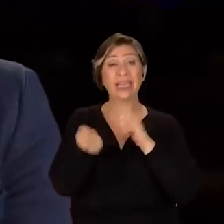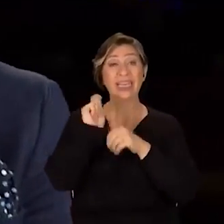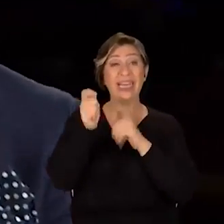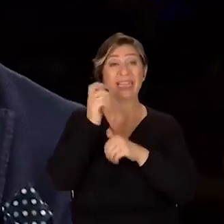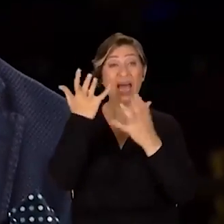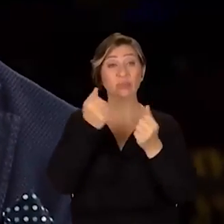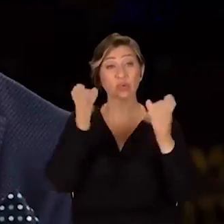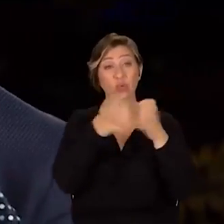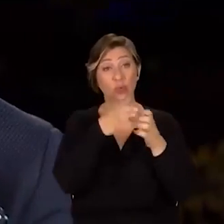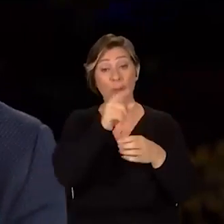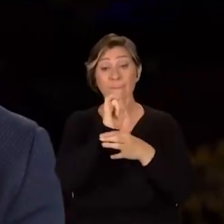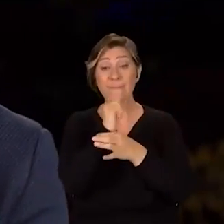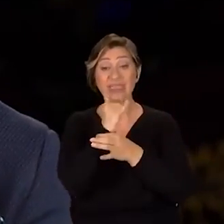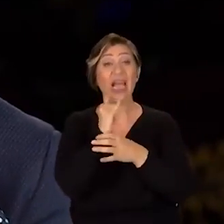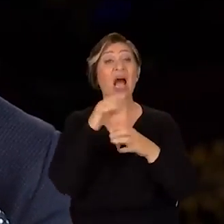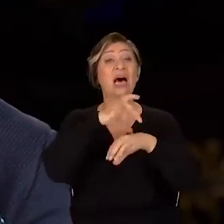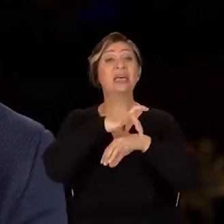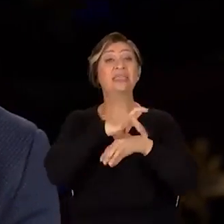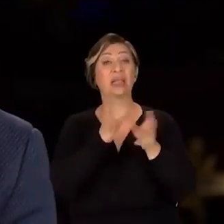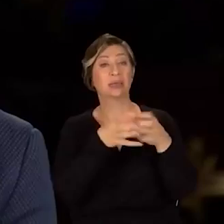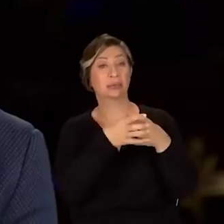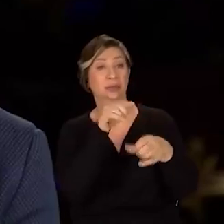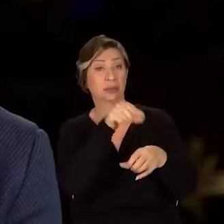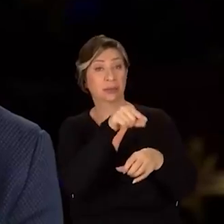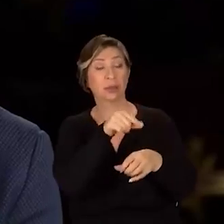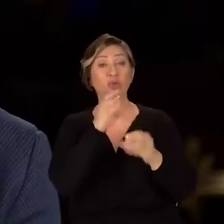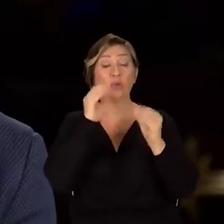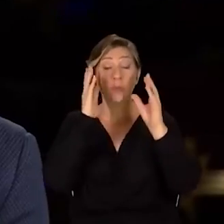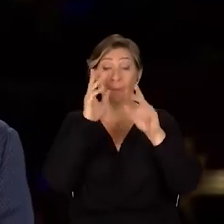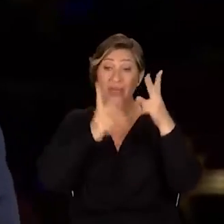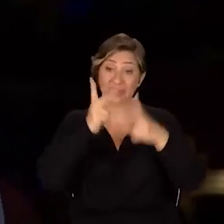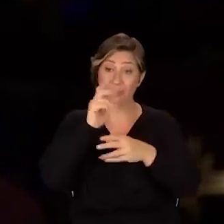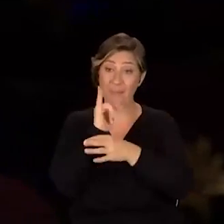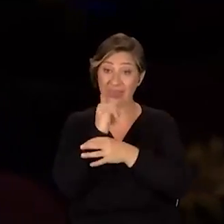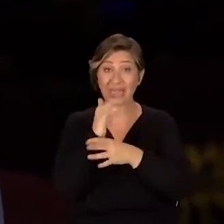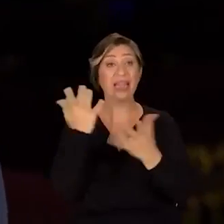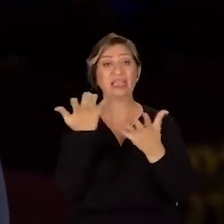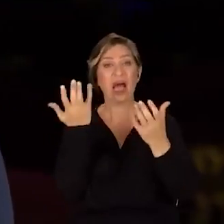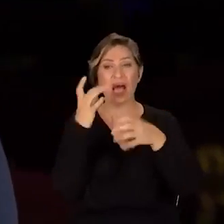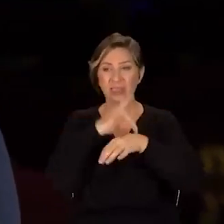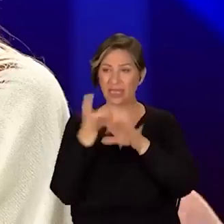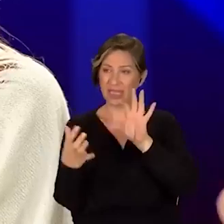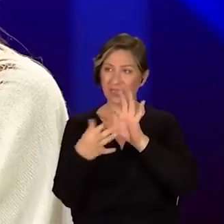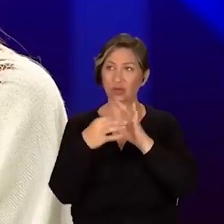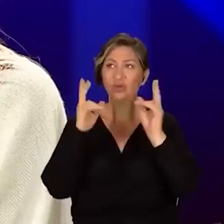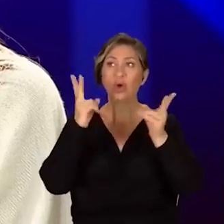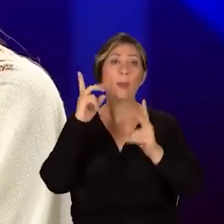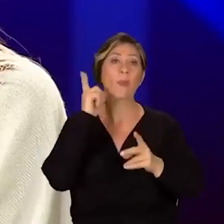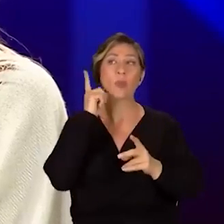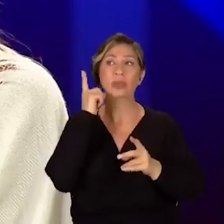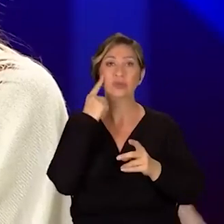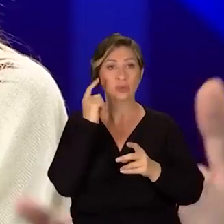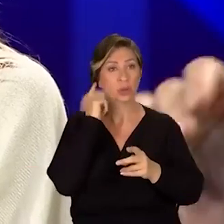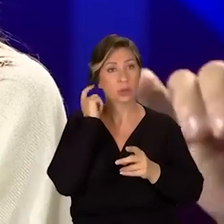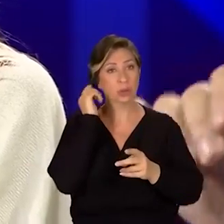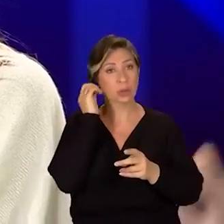grupta oluyorsunuz. Bunlar meslek hastalığı olarak değerlendirilen grupta. Gerçekten bazı meslekleri nasıl hastalıklarla ilişkisi normal popülasyona göre ya çok